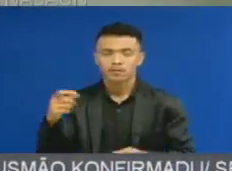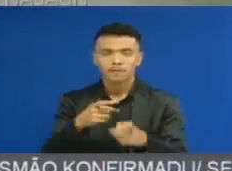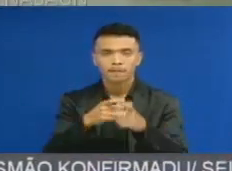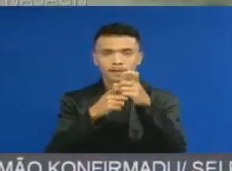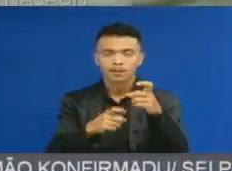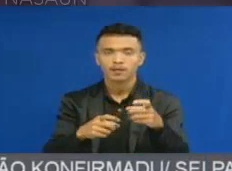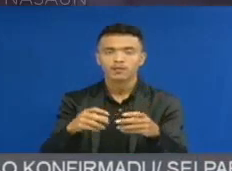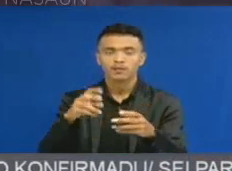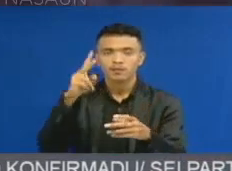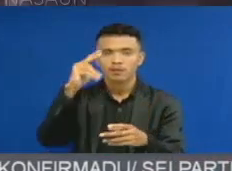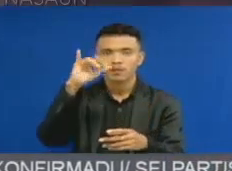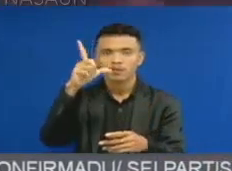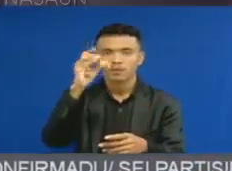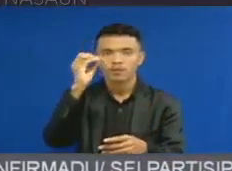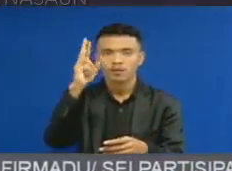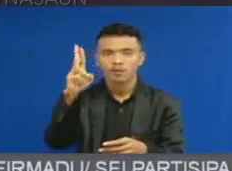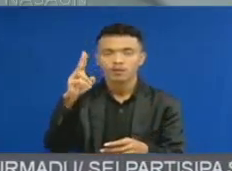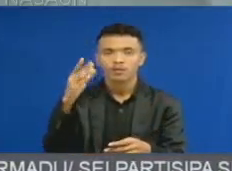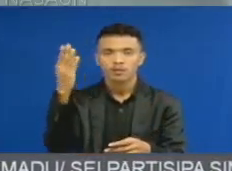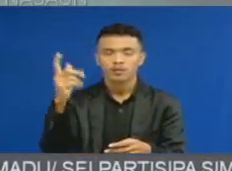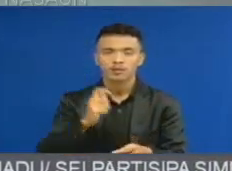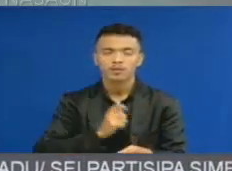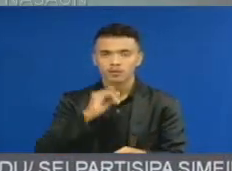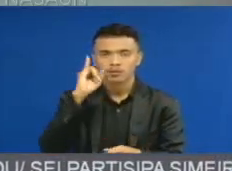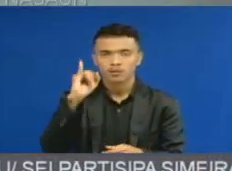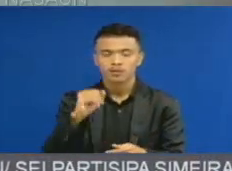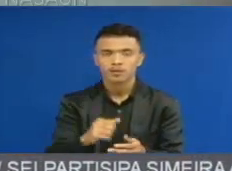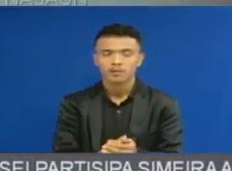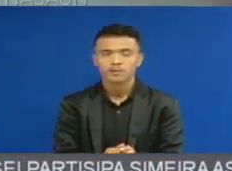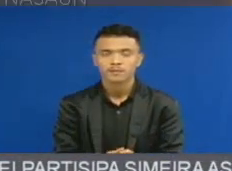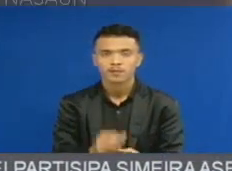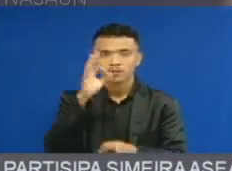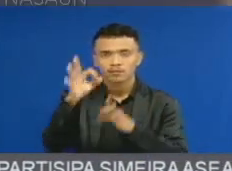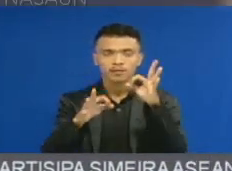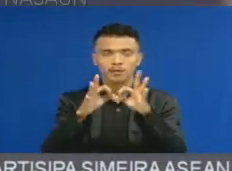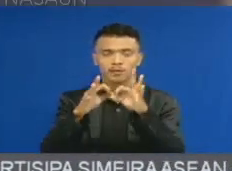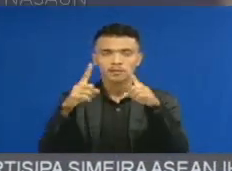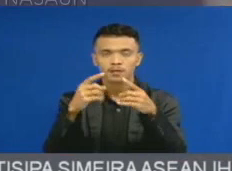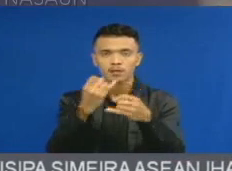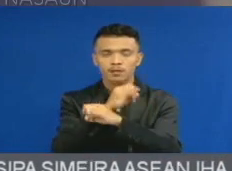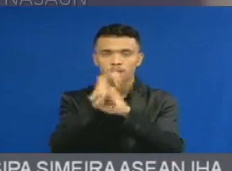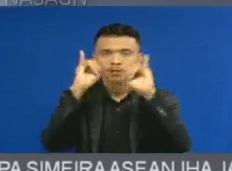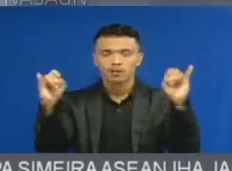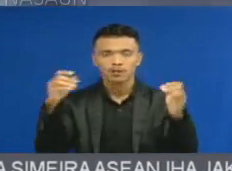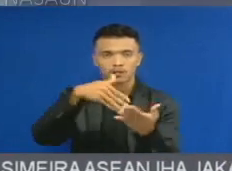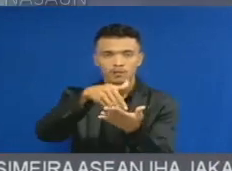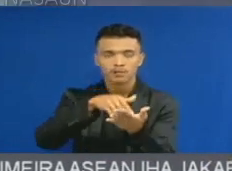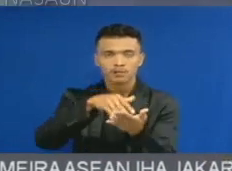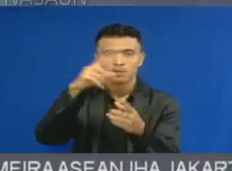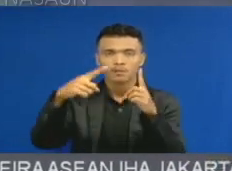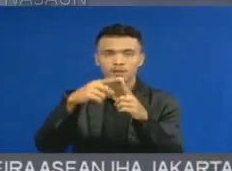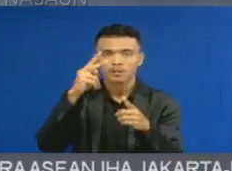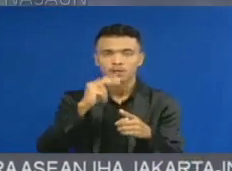Falentil Nicolo Lobato nia ising iha mindelu turiskai. Esperança ba ukunan nam like Wankira Nicolo Lobato